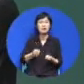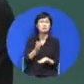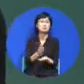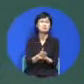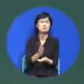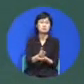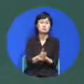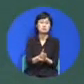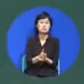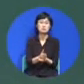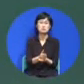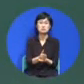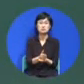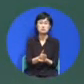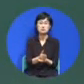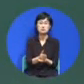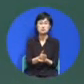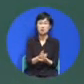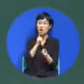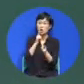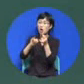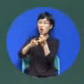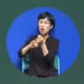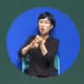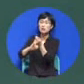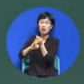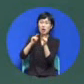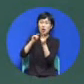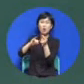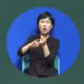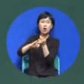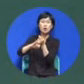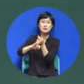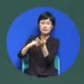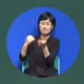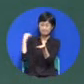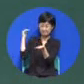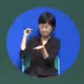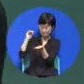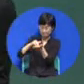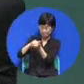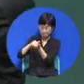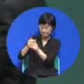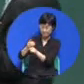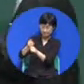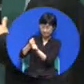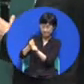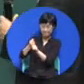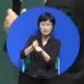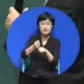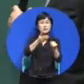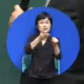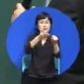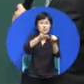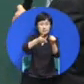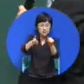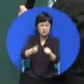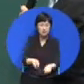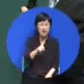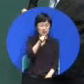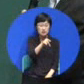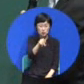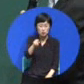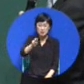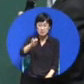incorrect. 놓쳐버린 언약을 회복한 겁니다. And this was the time they restored the true covenant. 이게